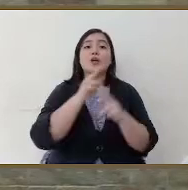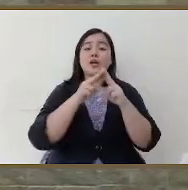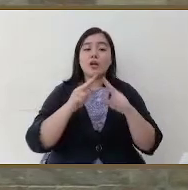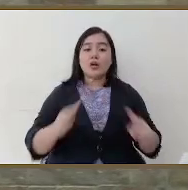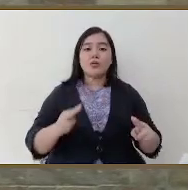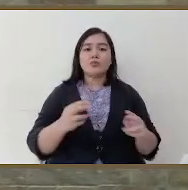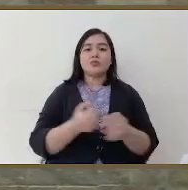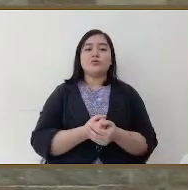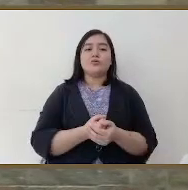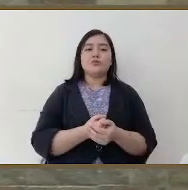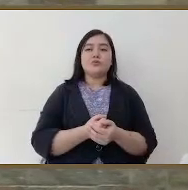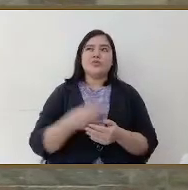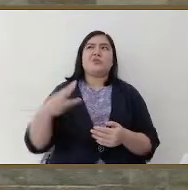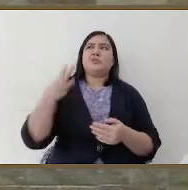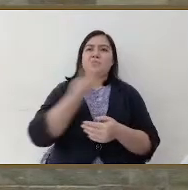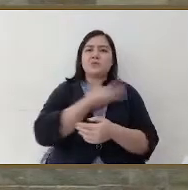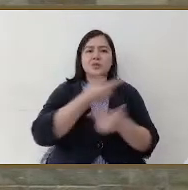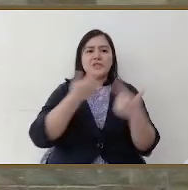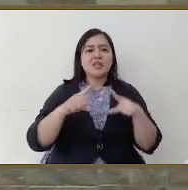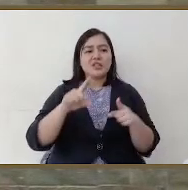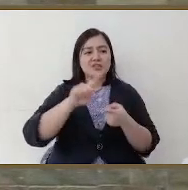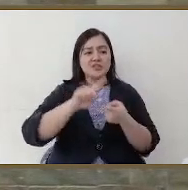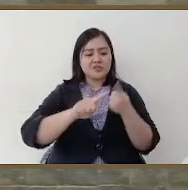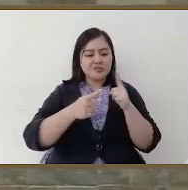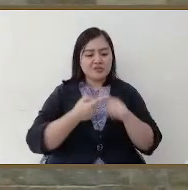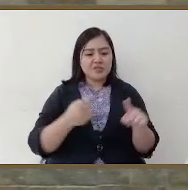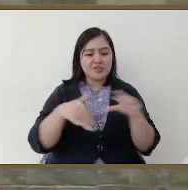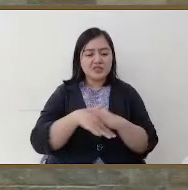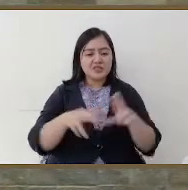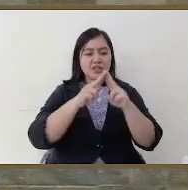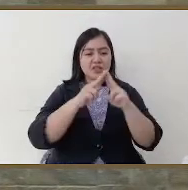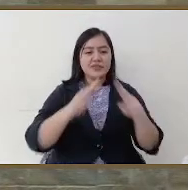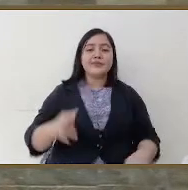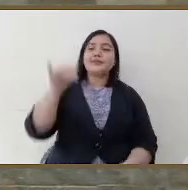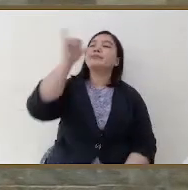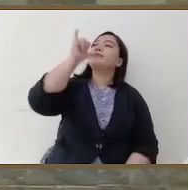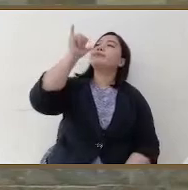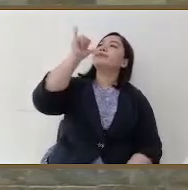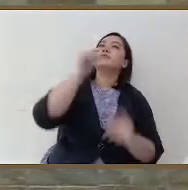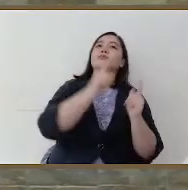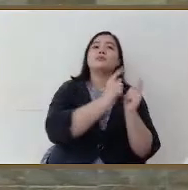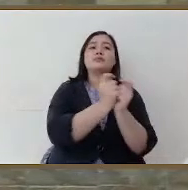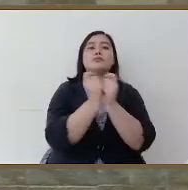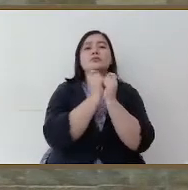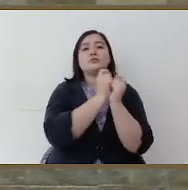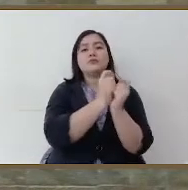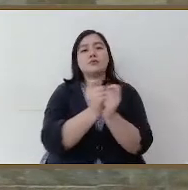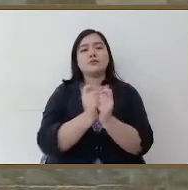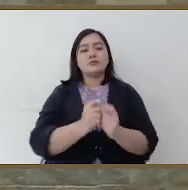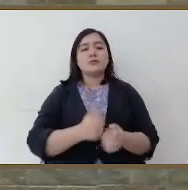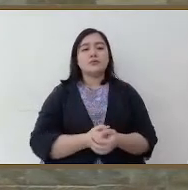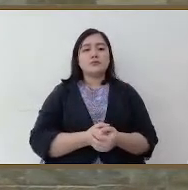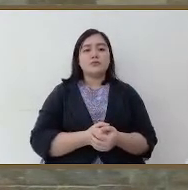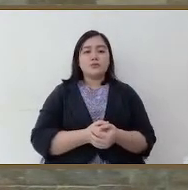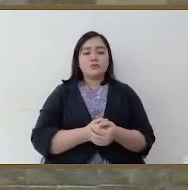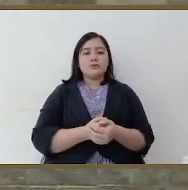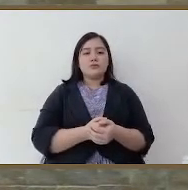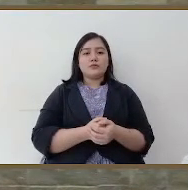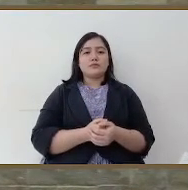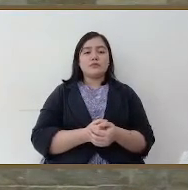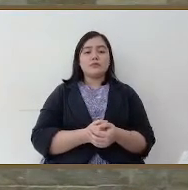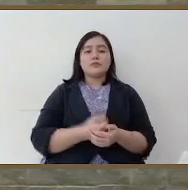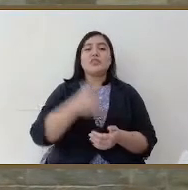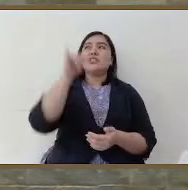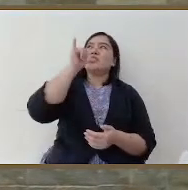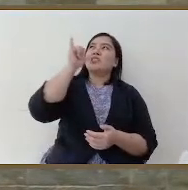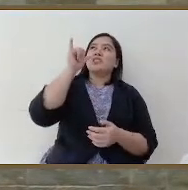Pinapapasok natin yung mga kaibigan natin na nagiinuman doon sa loob ng tahanan. Pinaintulutan natin yung ating tahanan maging inuman, maging